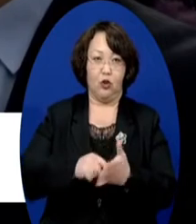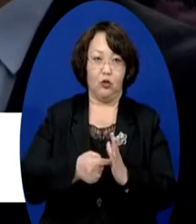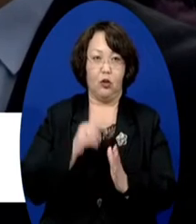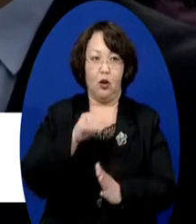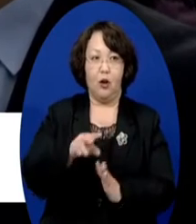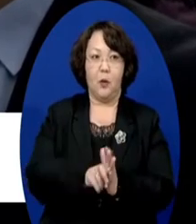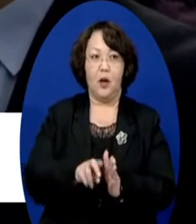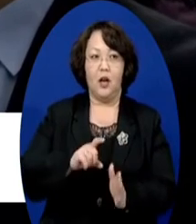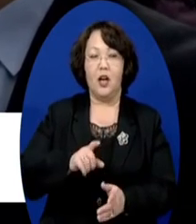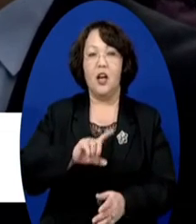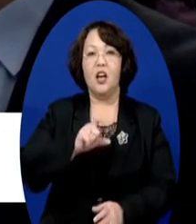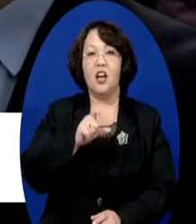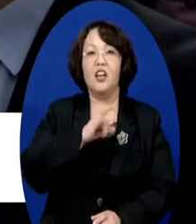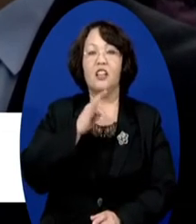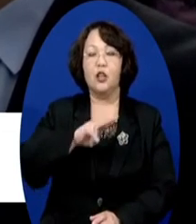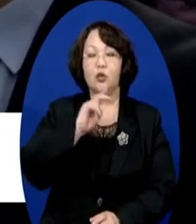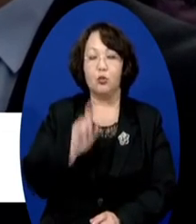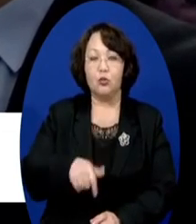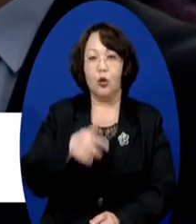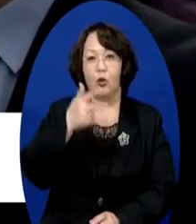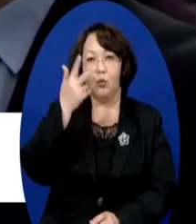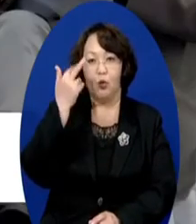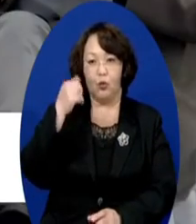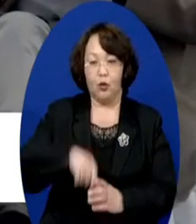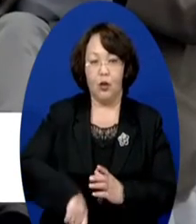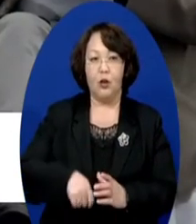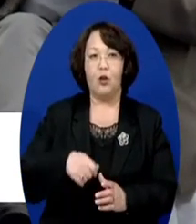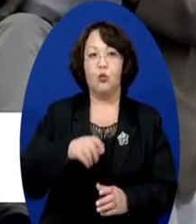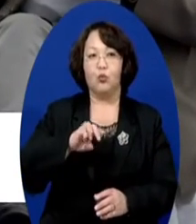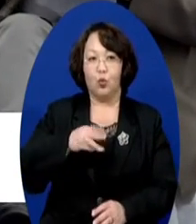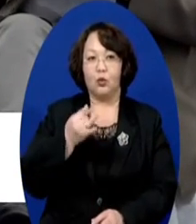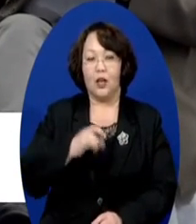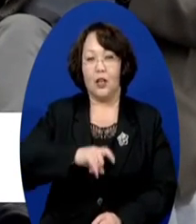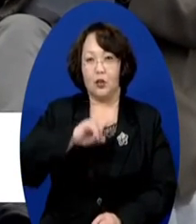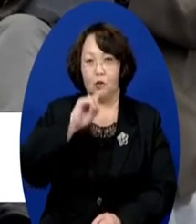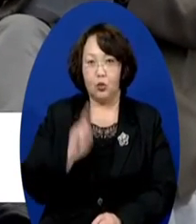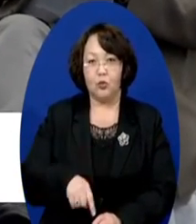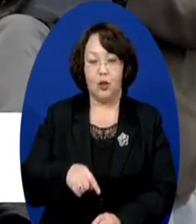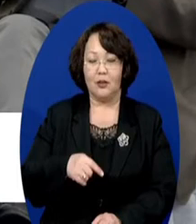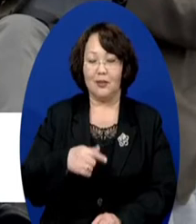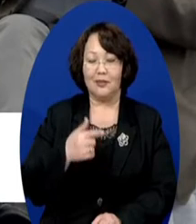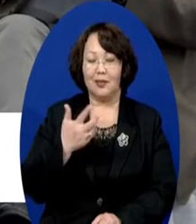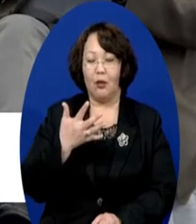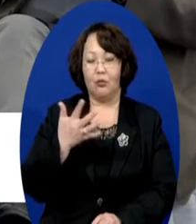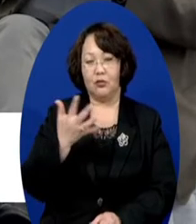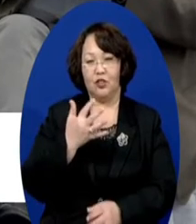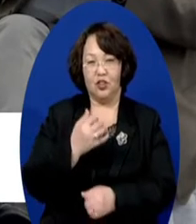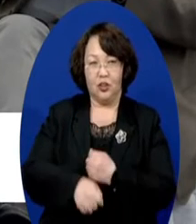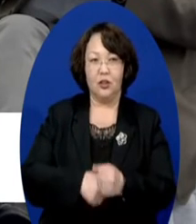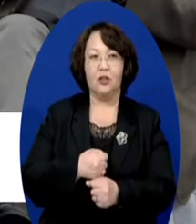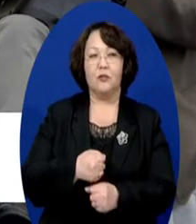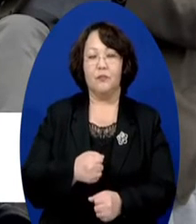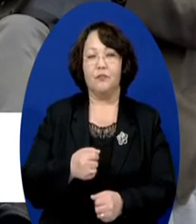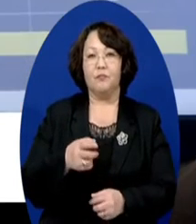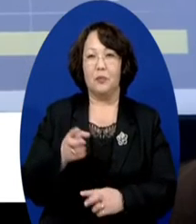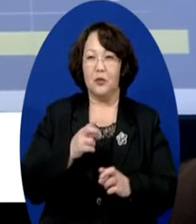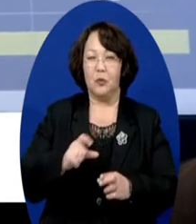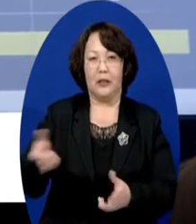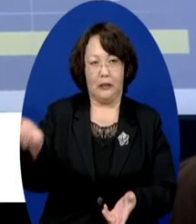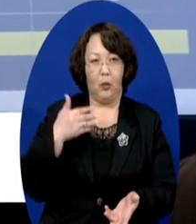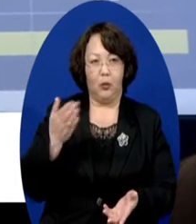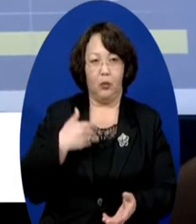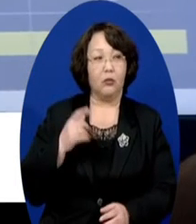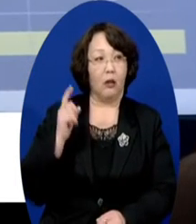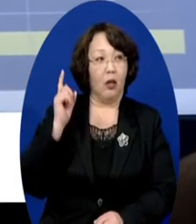шинэ хуулиар энгийн зөвшөөрлийг 3-аас доошгүй тусгай зөвшөөрлийг 5-аас доошгүй жилийн хугацаатаа олгохоор заажээ. Бизнес эрхлэгчдийг байн байн дуудаж